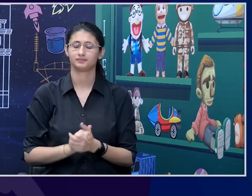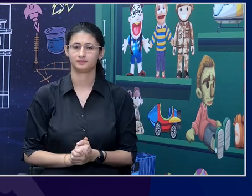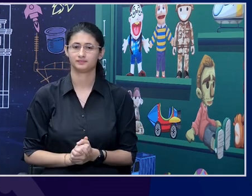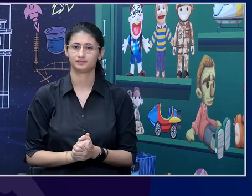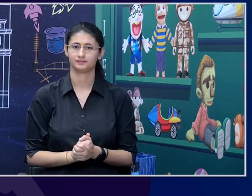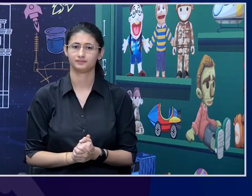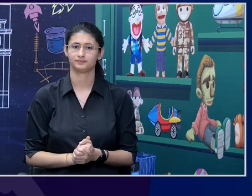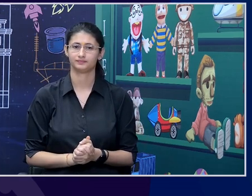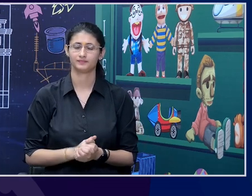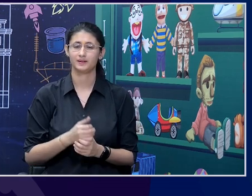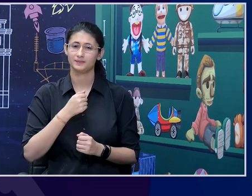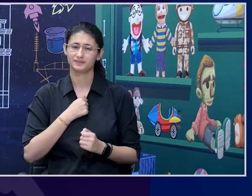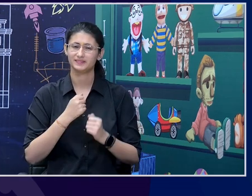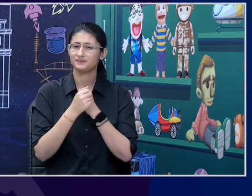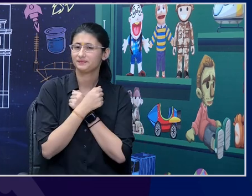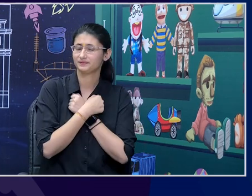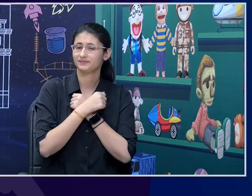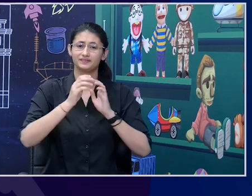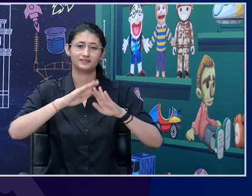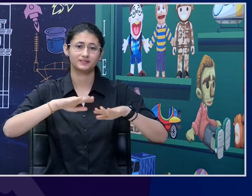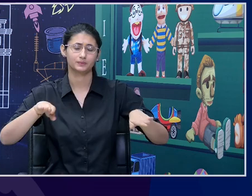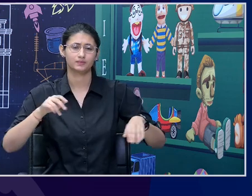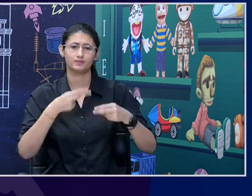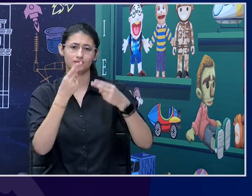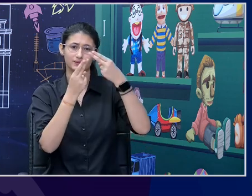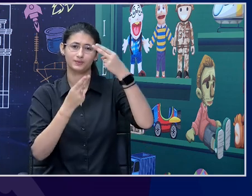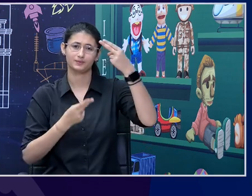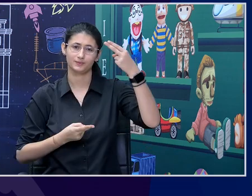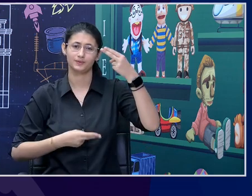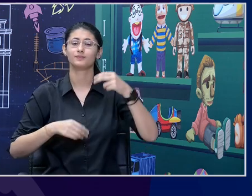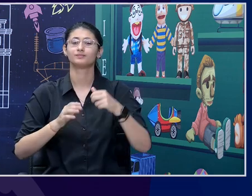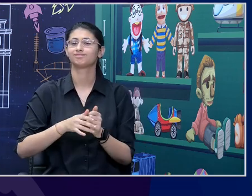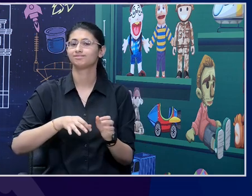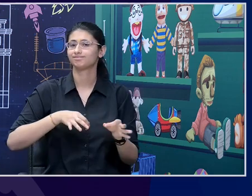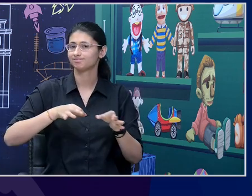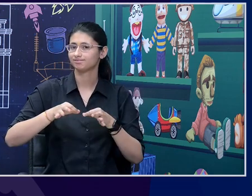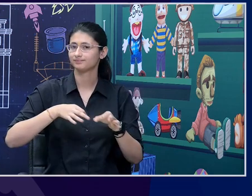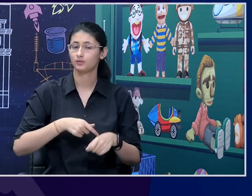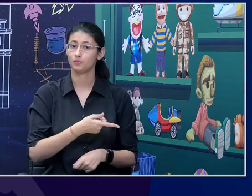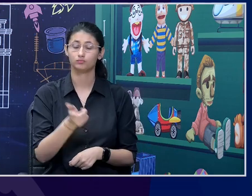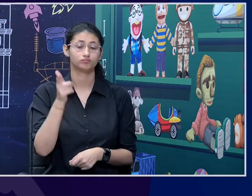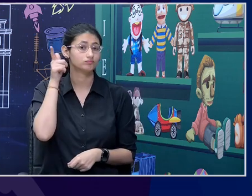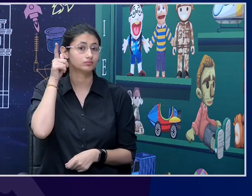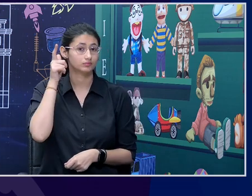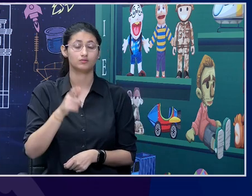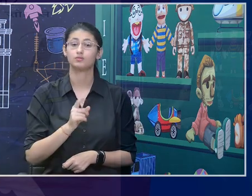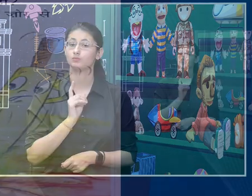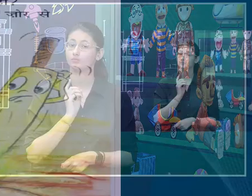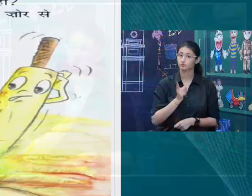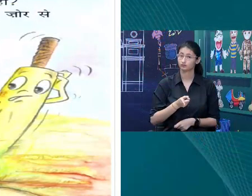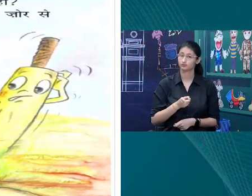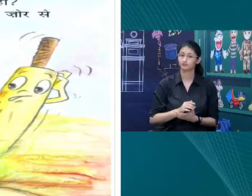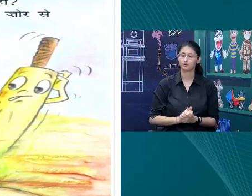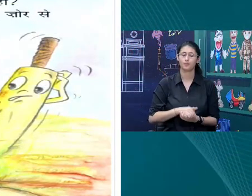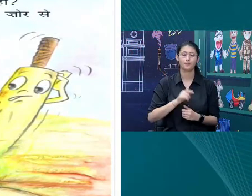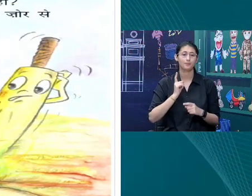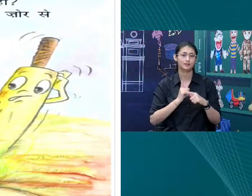तो प्यारे बच्चों यह कहानी में आपके लिए पढ़ रही हूं आप सभी ध्यान से सुनेंगे और कहानी को इंजॉय करेंगे